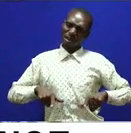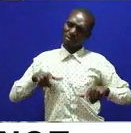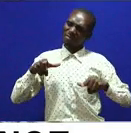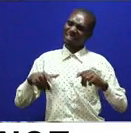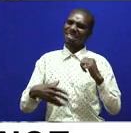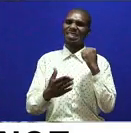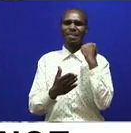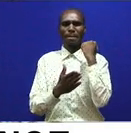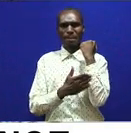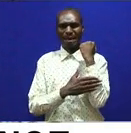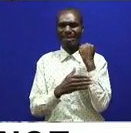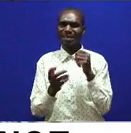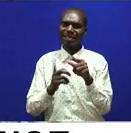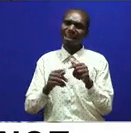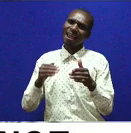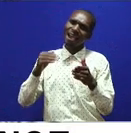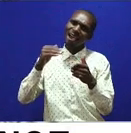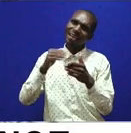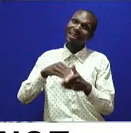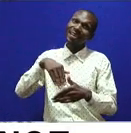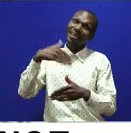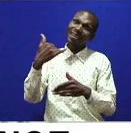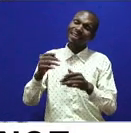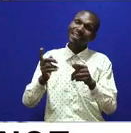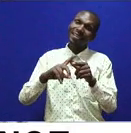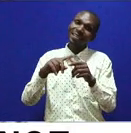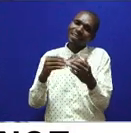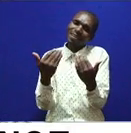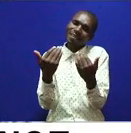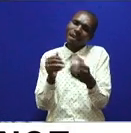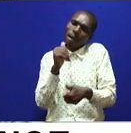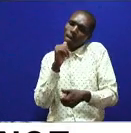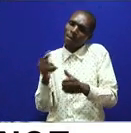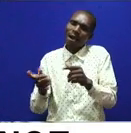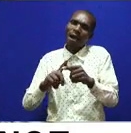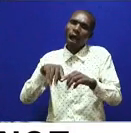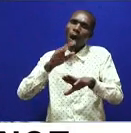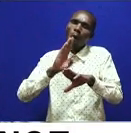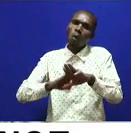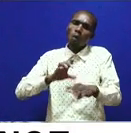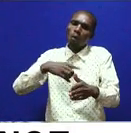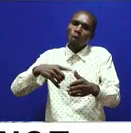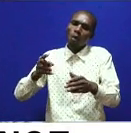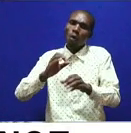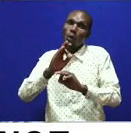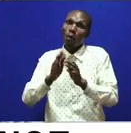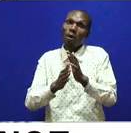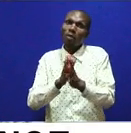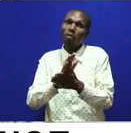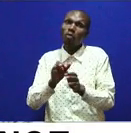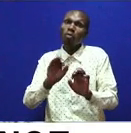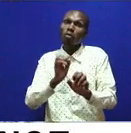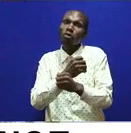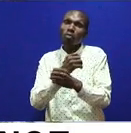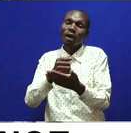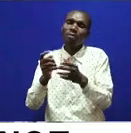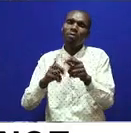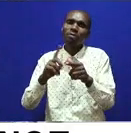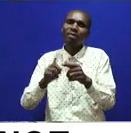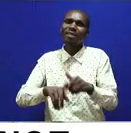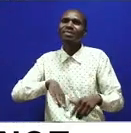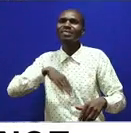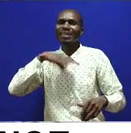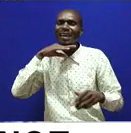kabire naende yati omwana ati tabwata maxi amaya tutamo kwanya ti oyo sirire oziriro